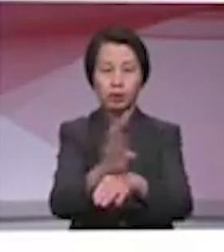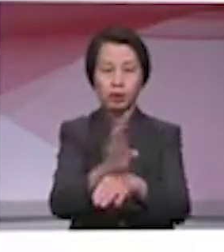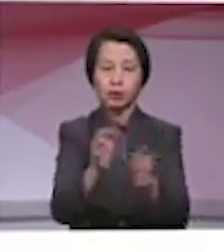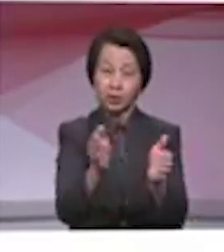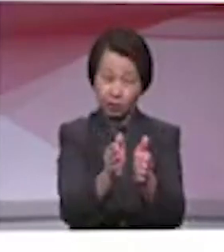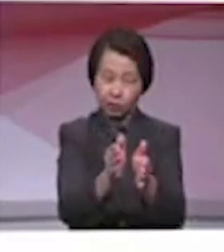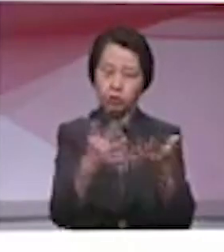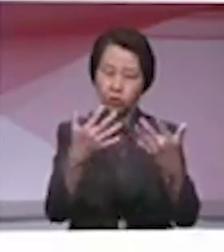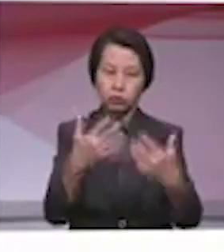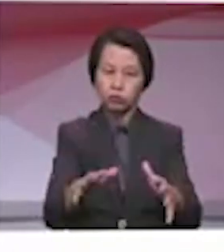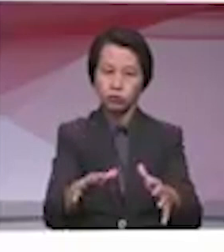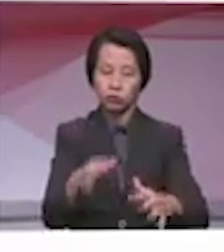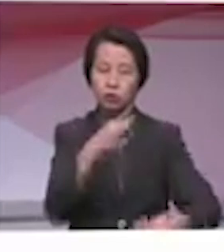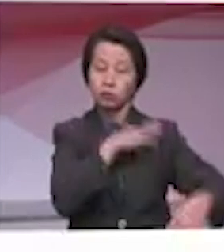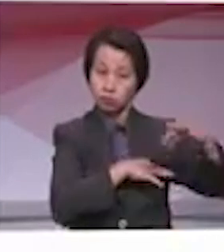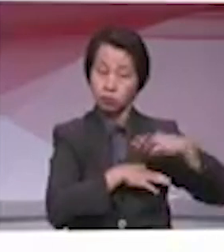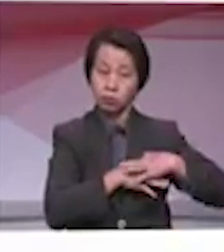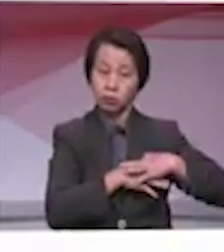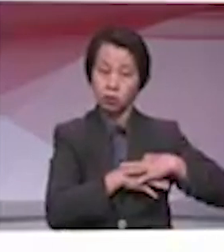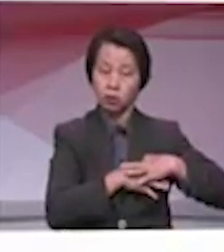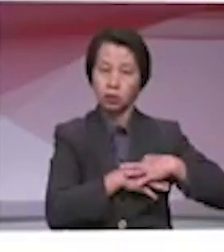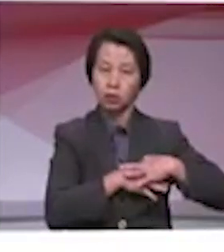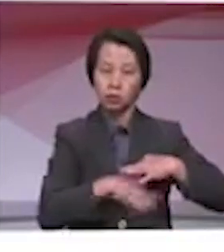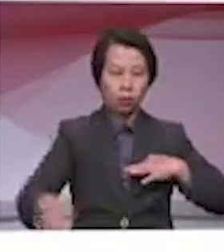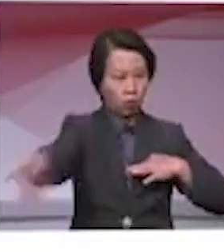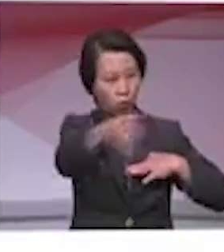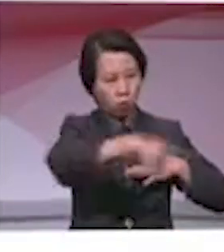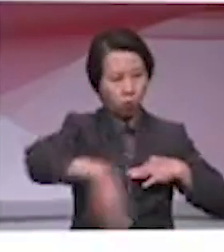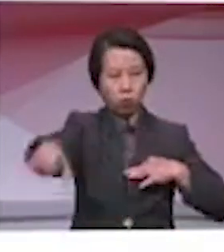mikro telah memanfaatkan